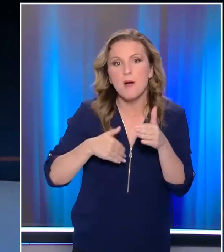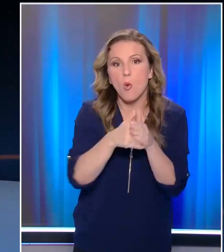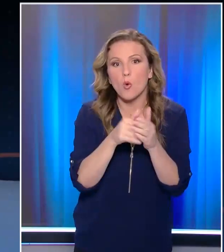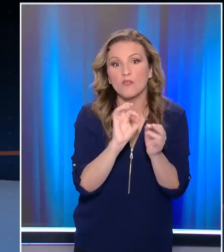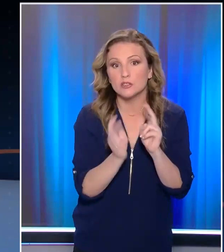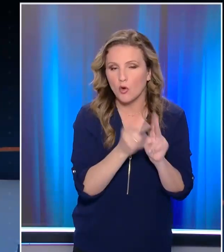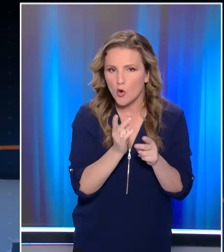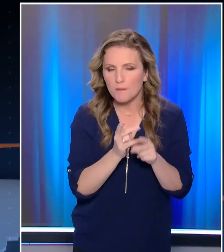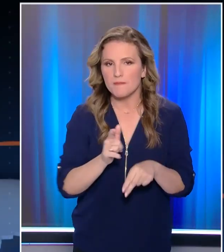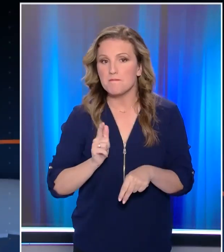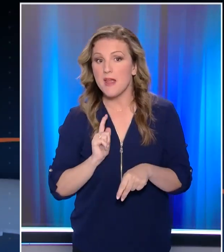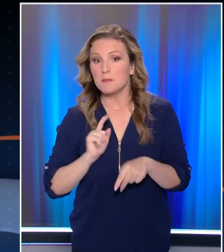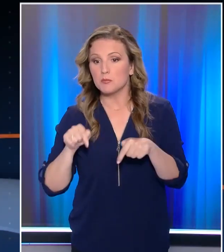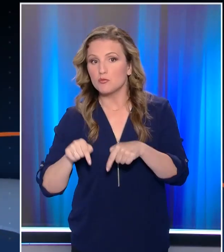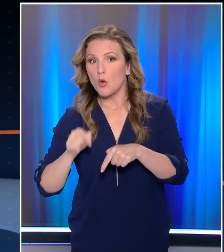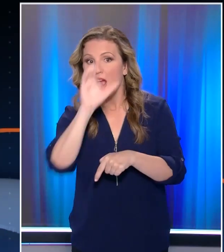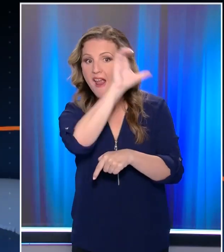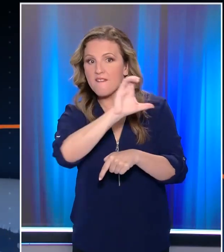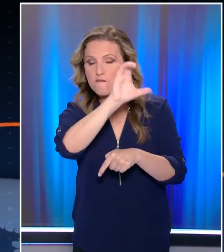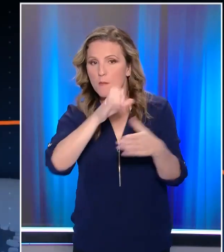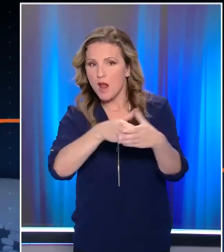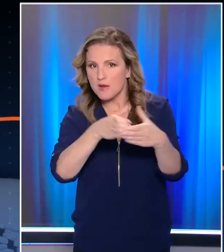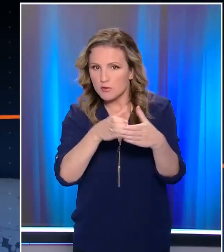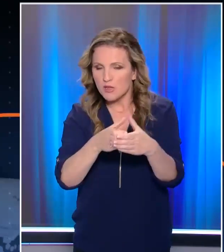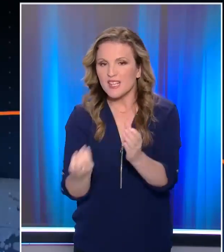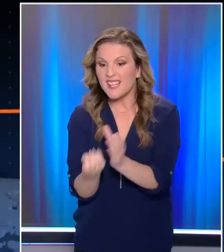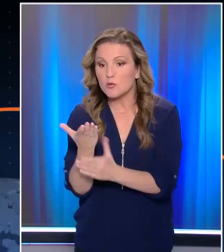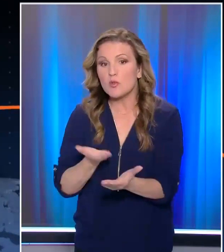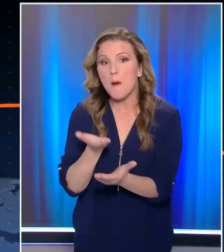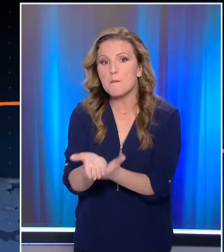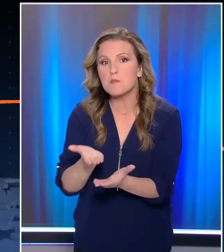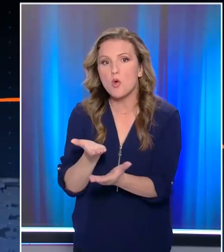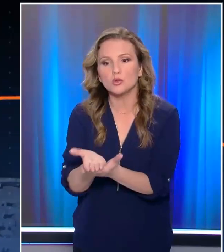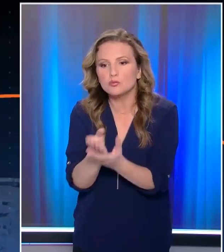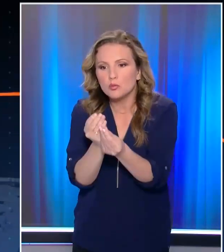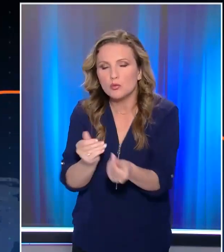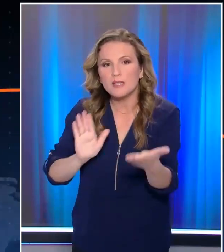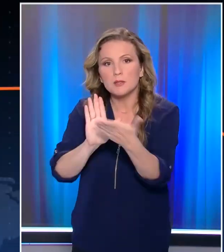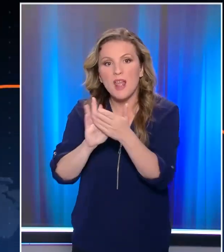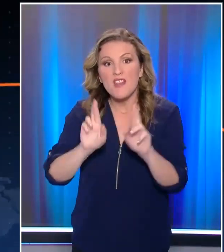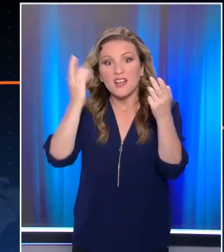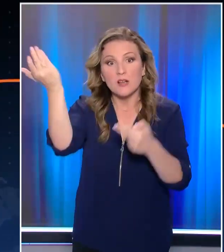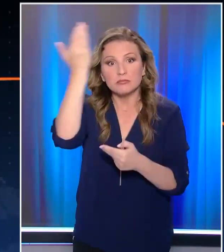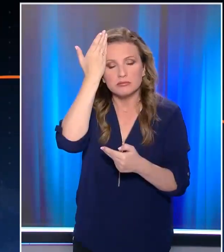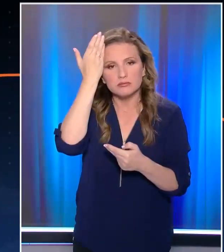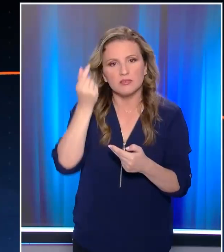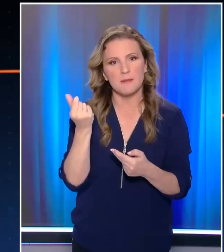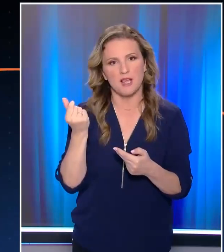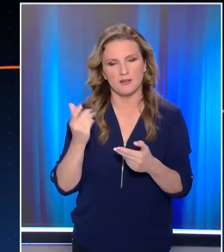στην Κομισιόν, που αναμένεται να επανέλθει με επικαιροποίηση των προτάσεών της για την αντιμετώπιση του ενεργειακού κόστους.